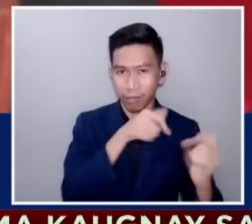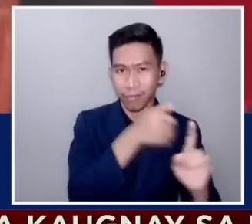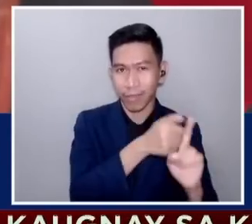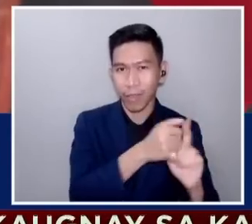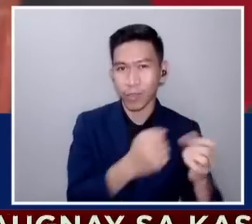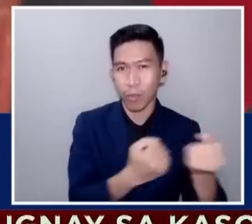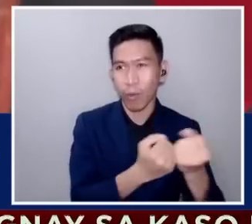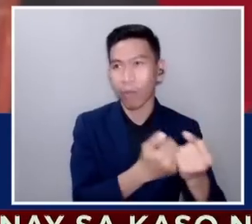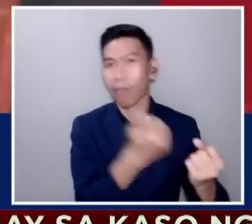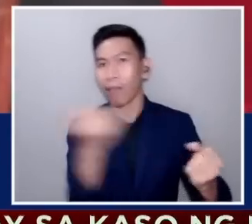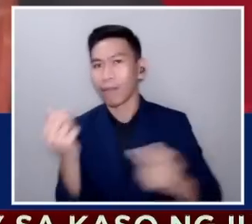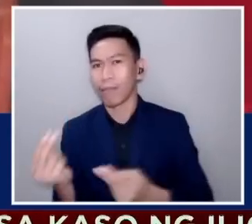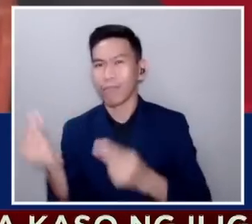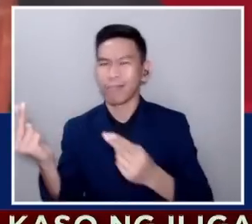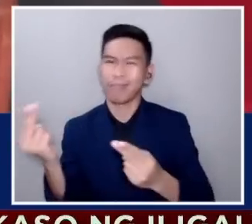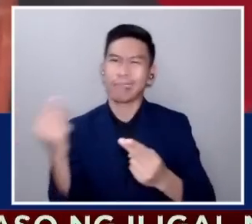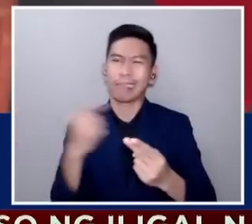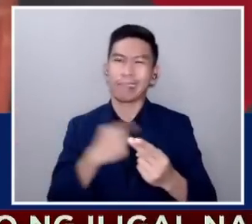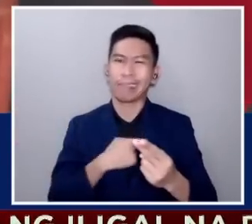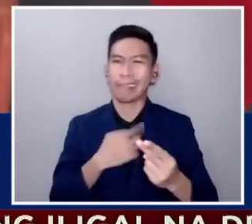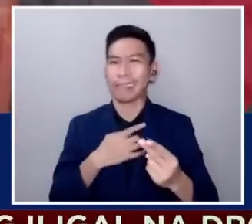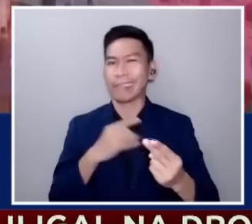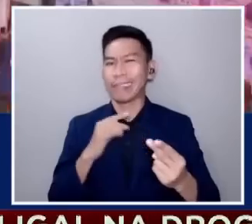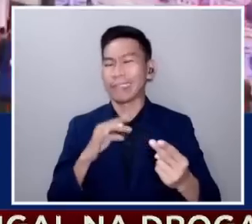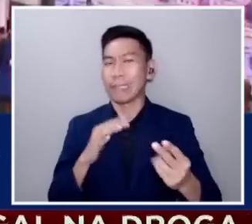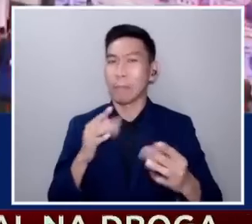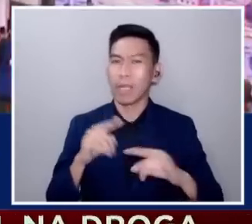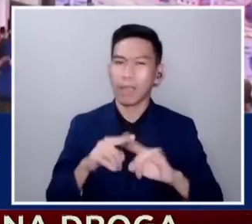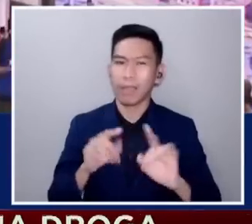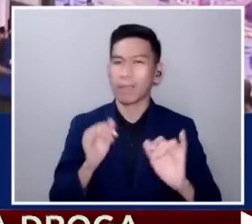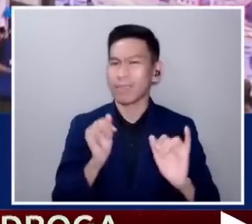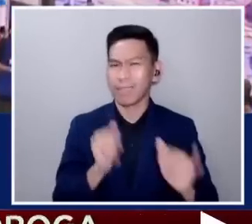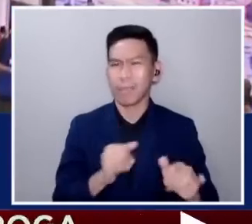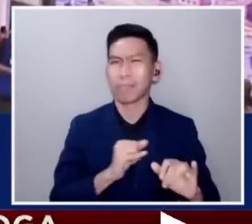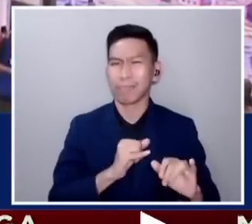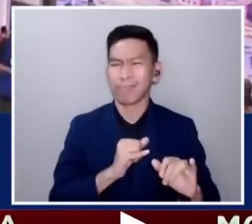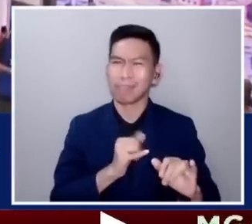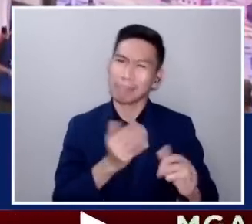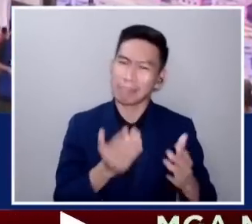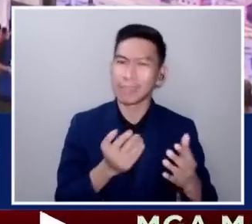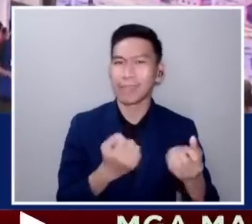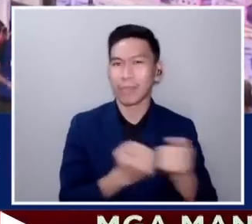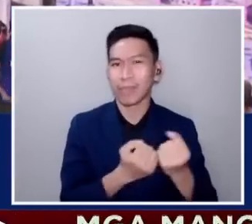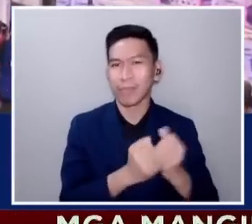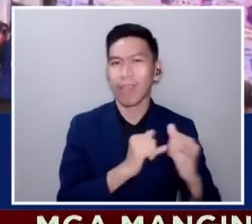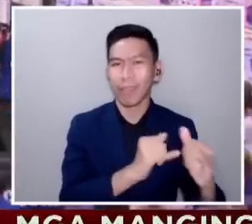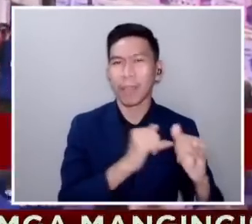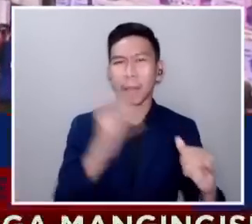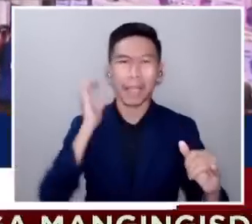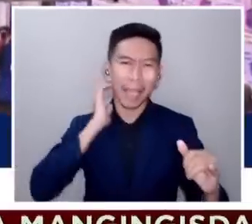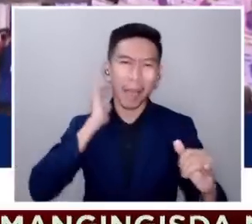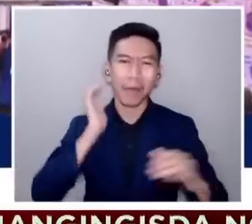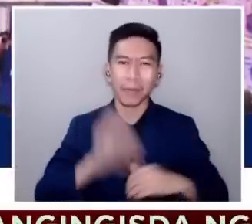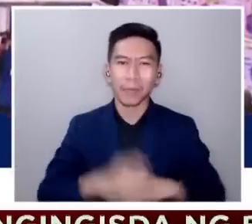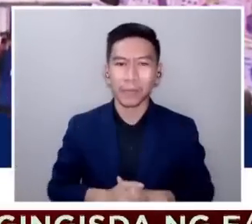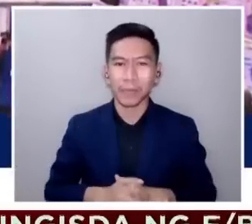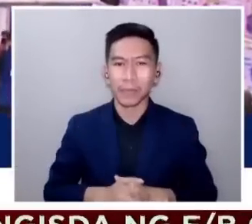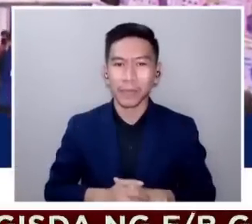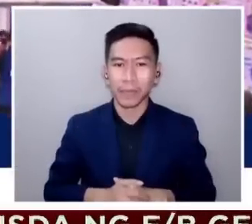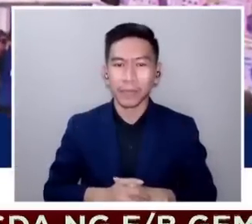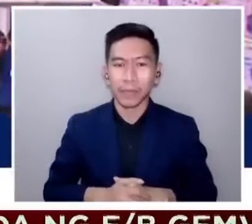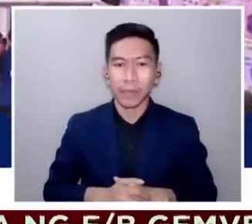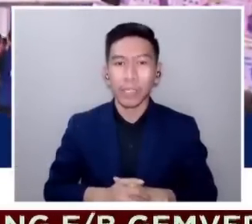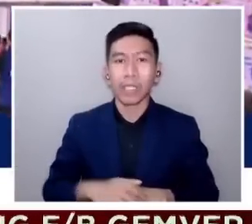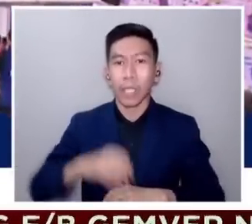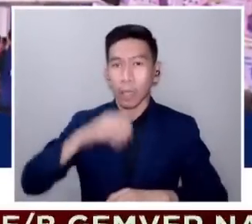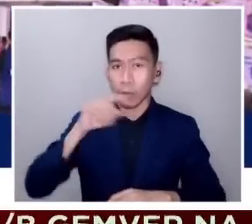pangit na. Pero hindi ko pa rin siya kalimutan kasi nandiyan naman siya. Sa larangan ng boxing, nakilala at sumikat si Senator Manny Pacquiao.